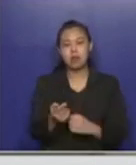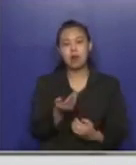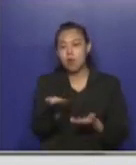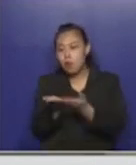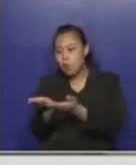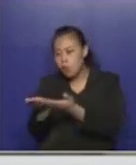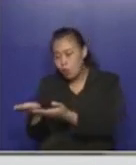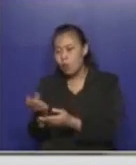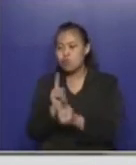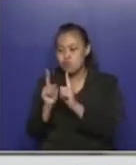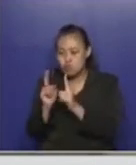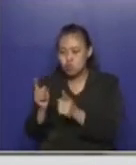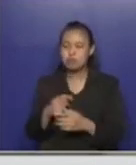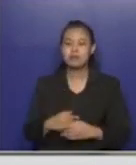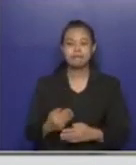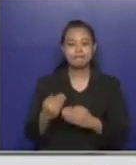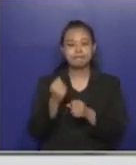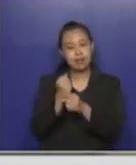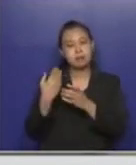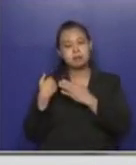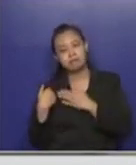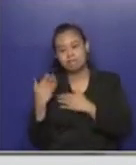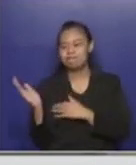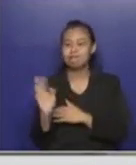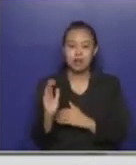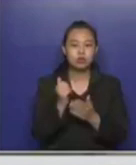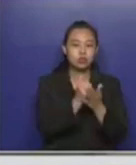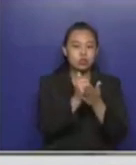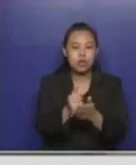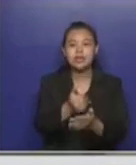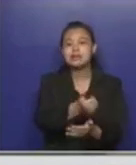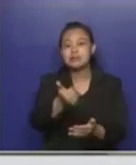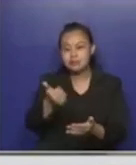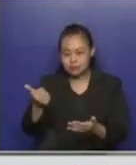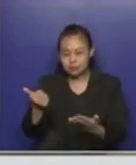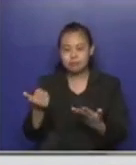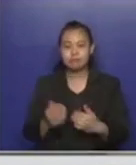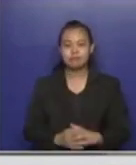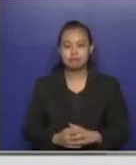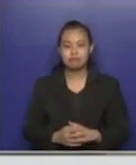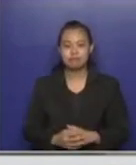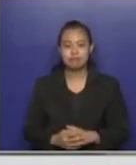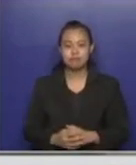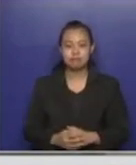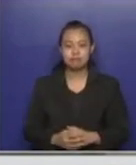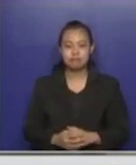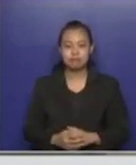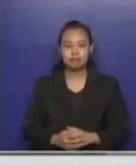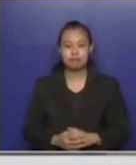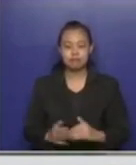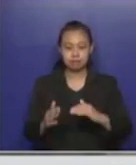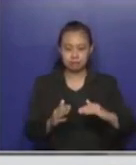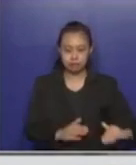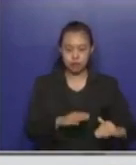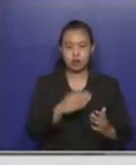ถึงตอนนั้นท่านก็หมดภาระแล้วท่านก็ไปช่วย SME รายใหม่ๆต่อไปนะคะนอกเหนือจากการ